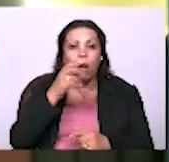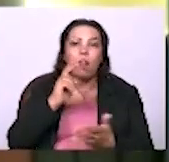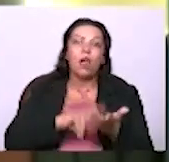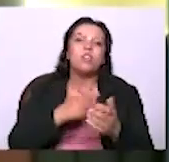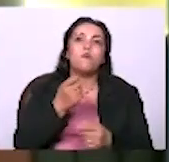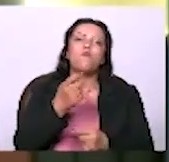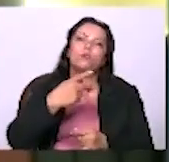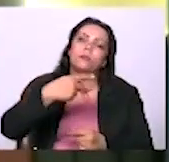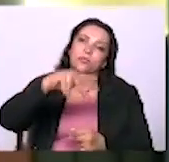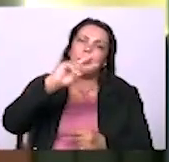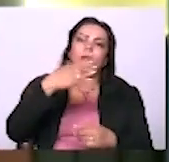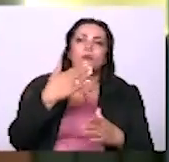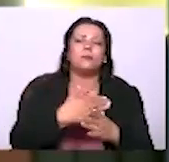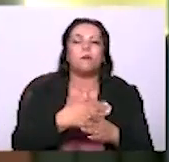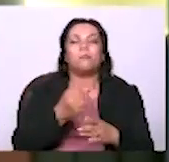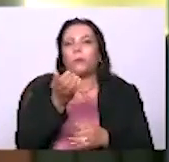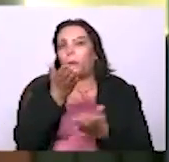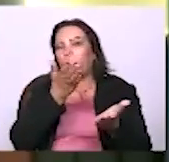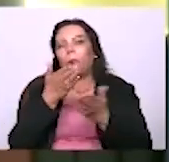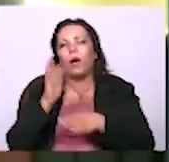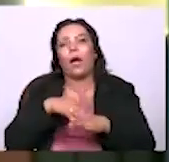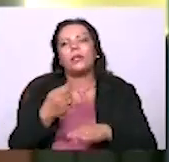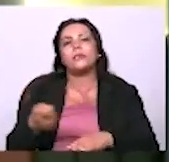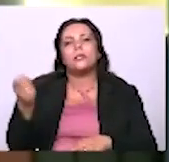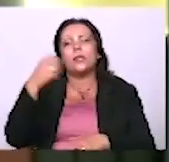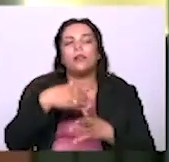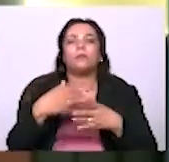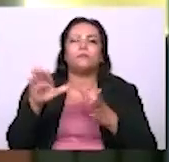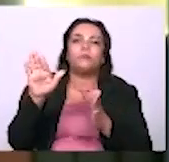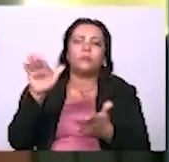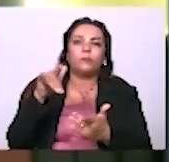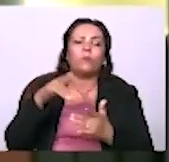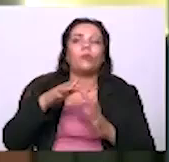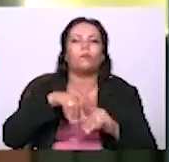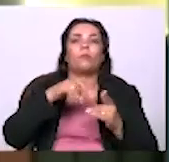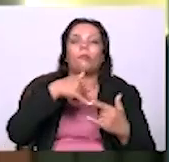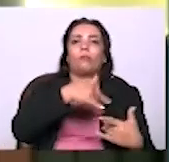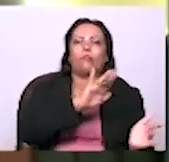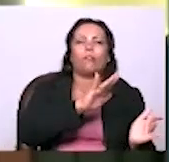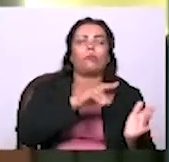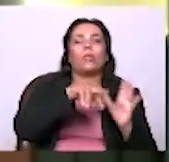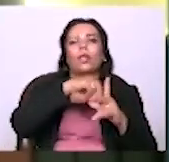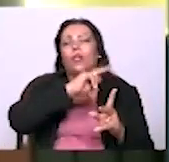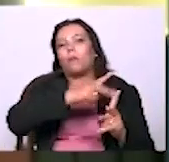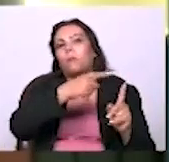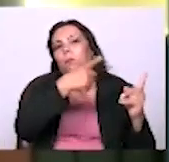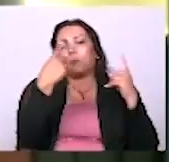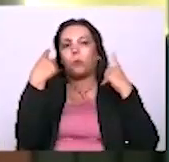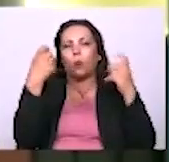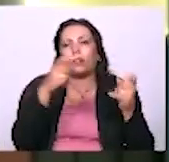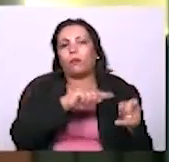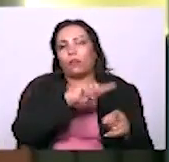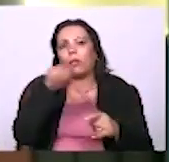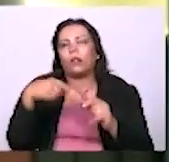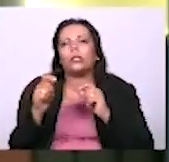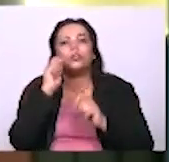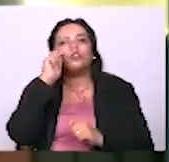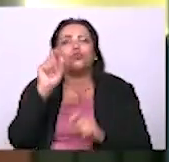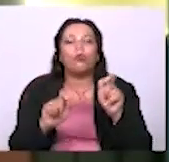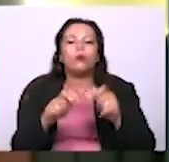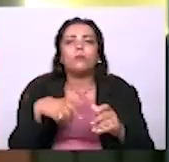والفاكهه اللي هو بيورد وتنزل لسوق الجمله ثم سوق التجزئه ثم تصل عبر وسائل النقل الى المواطن